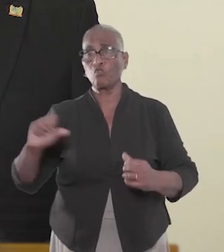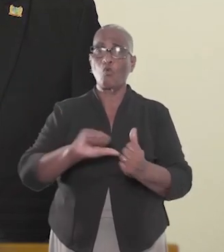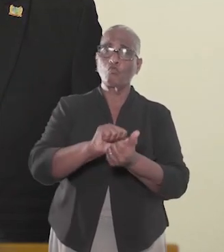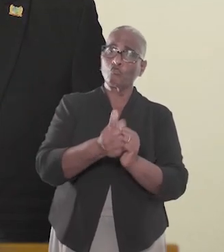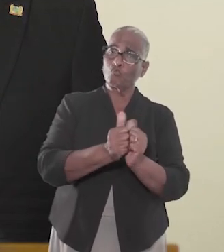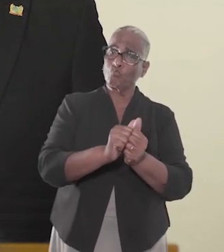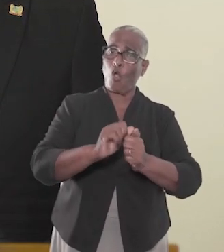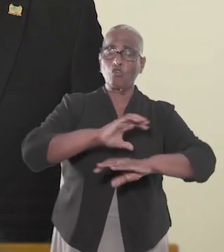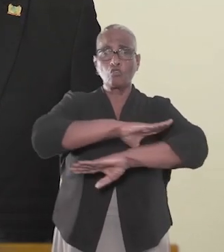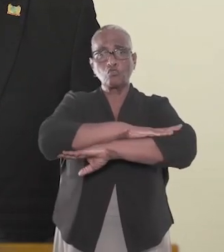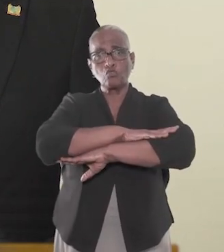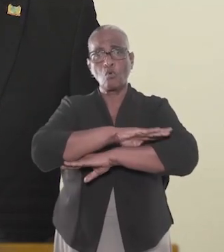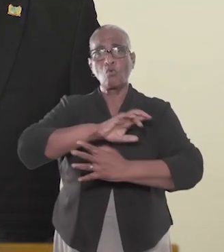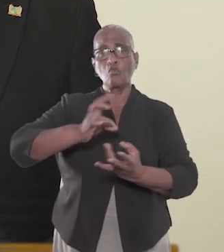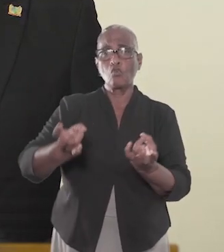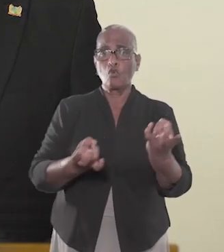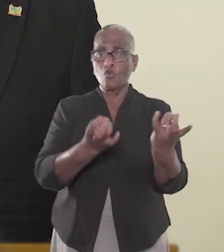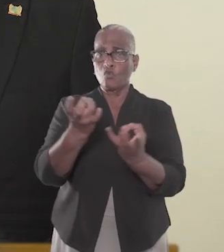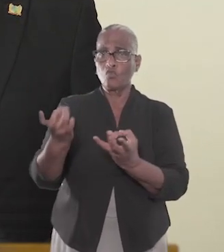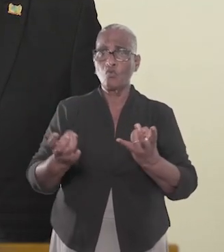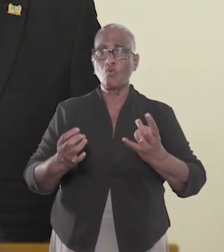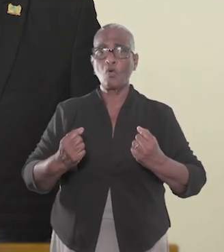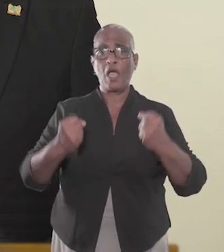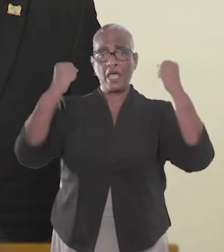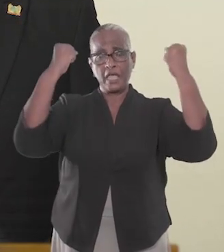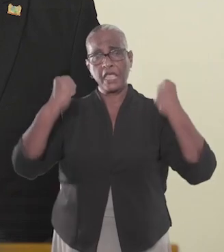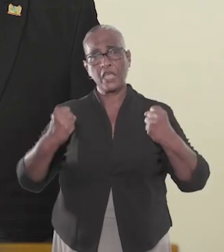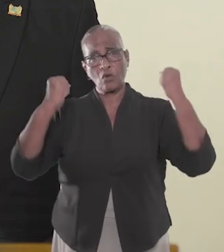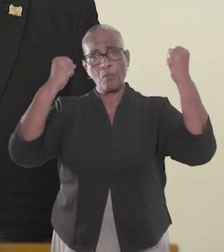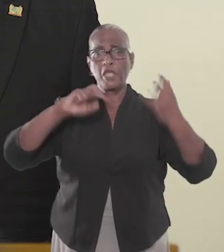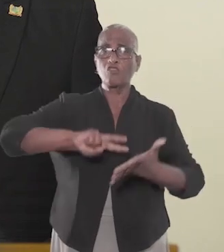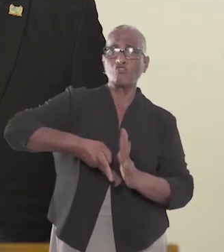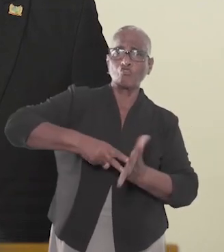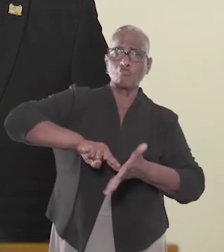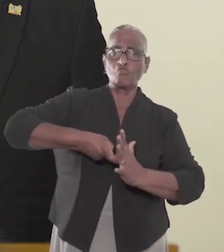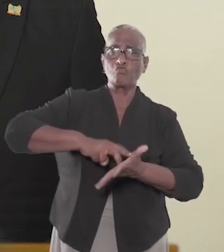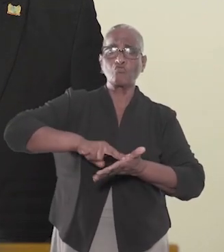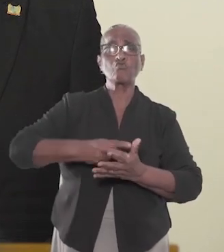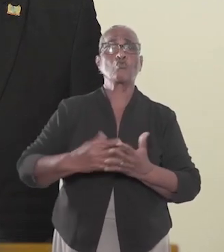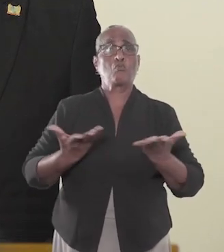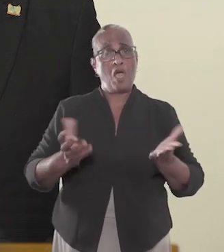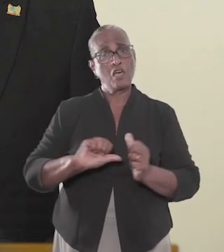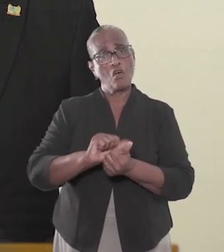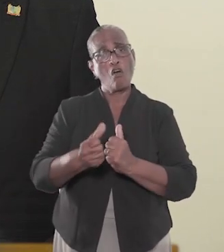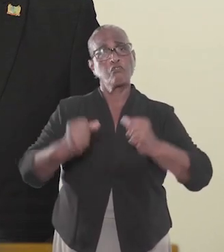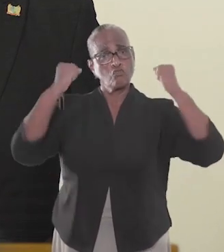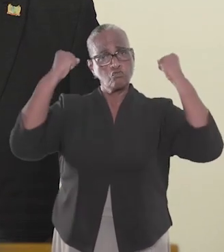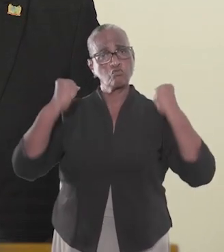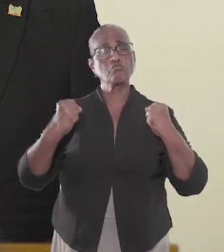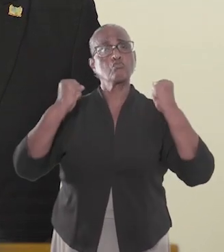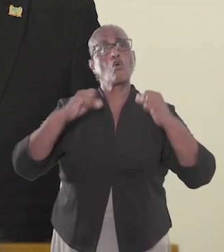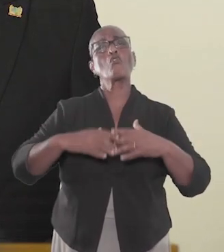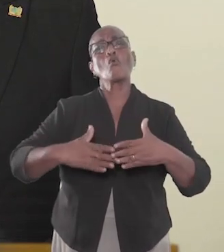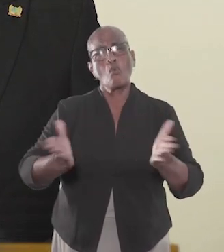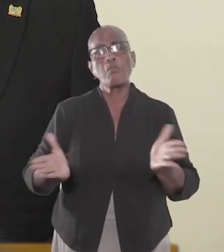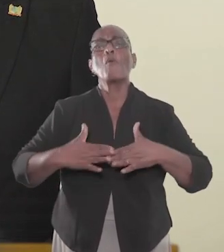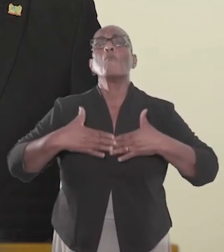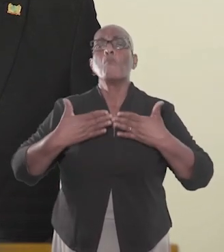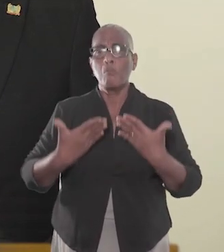sportscholen, yogadansscholen, aerobics, zumba en sport- of fitnesscentra.